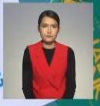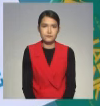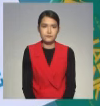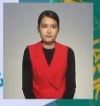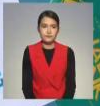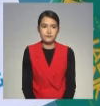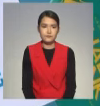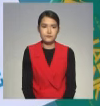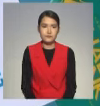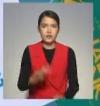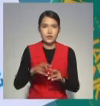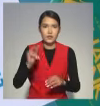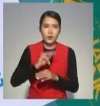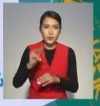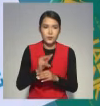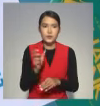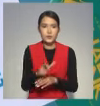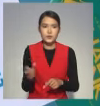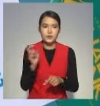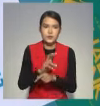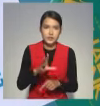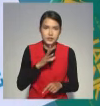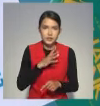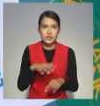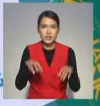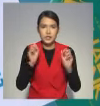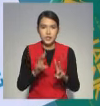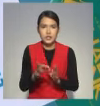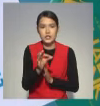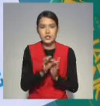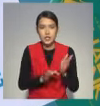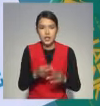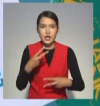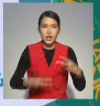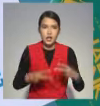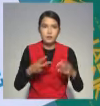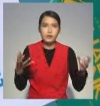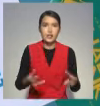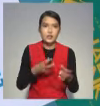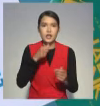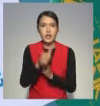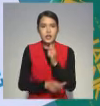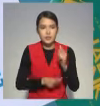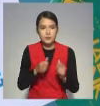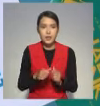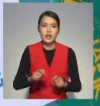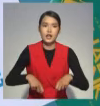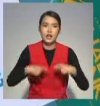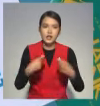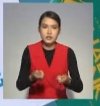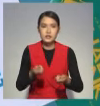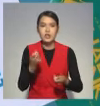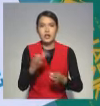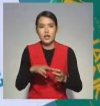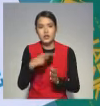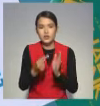К нам на обучение люди приходят, как вы уже заметили по статистике, разного социального статуса и материального достатка. Вот суть нашего